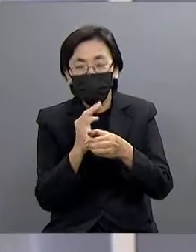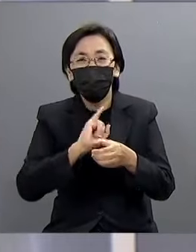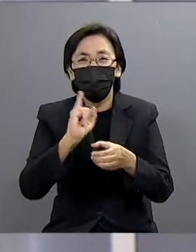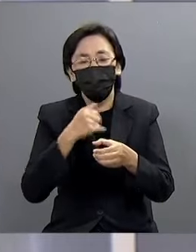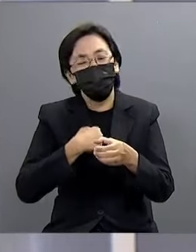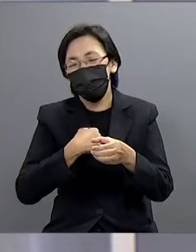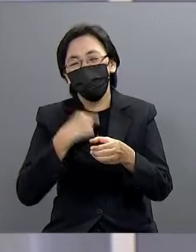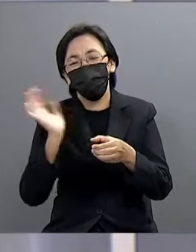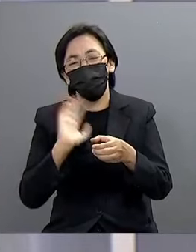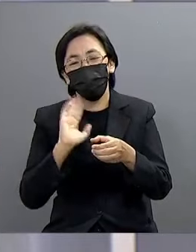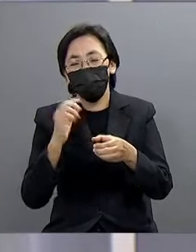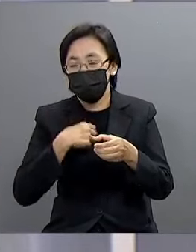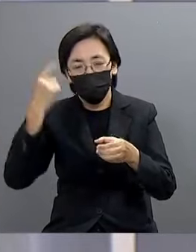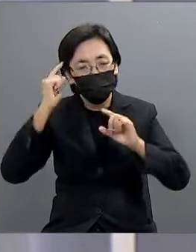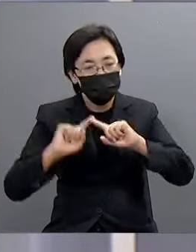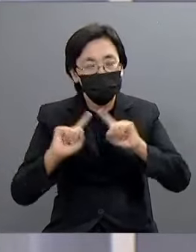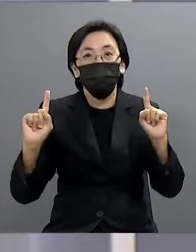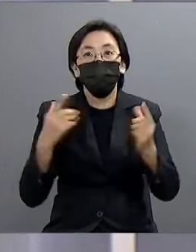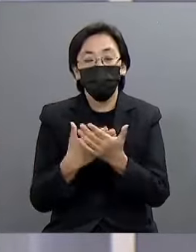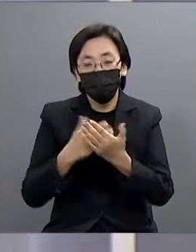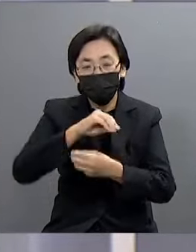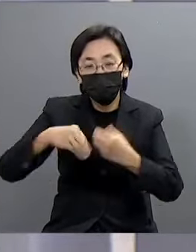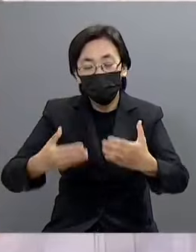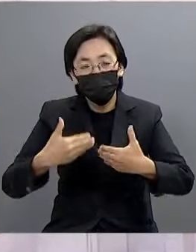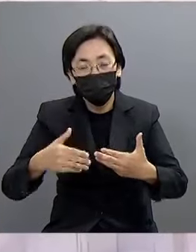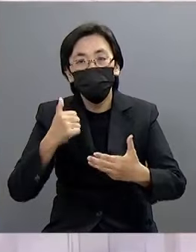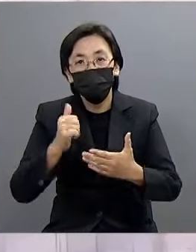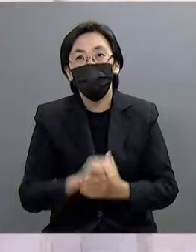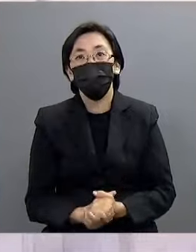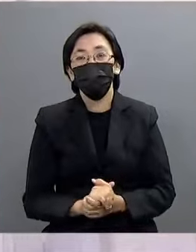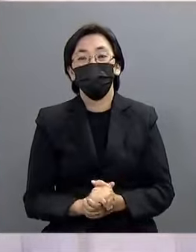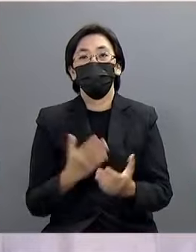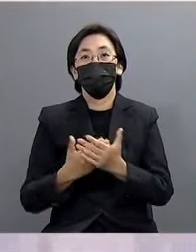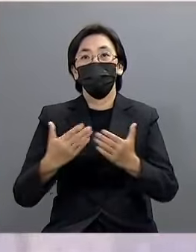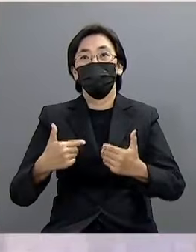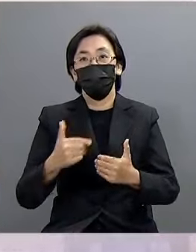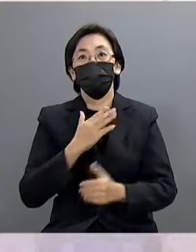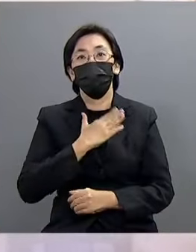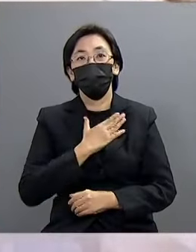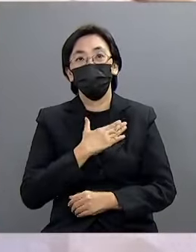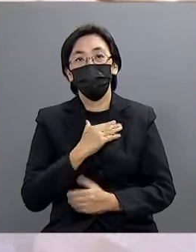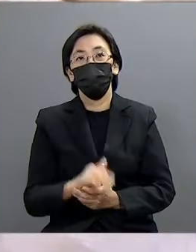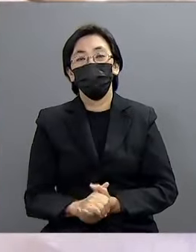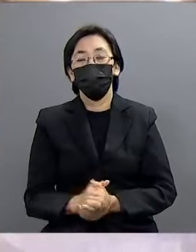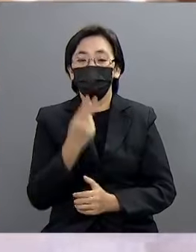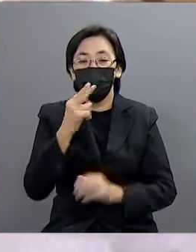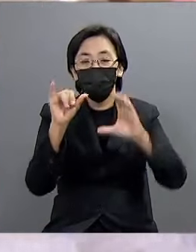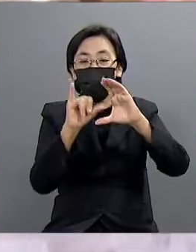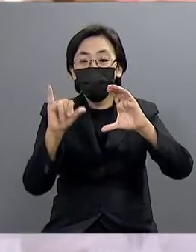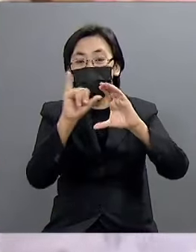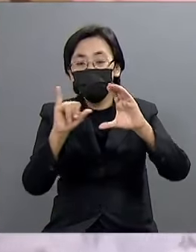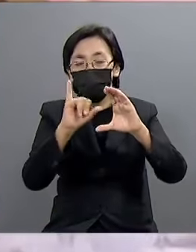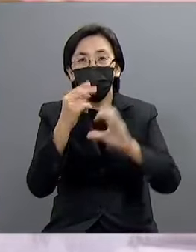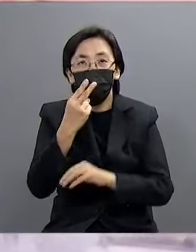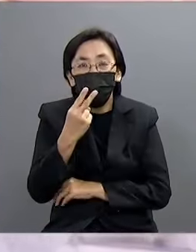ที่มันแตกต่างสร้างมูลค่าเพิ่มให้กับเทียนเราใช่ไหมคะแล้วเหมือนแบบว่าเบนก็เหมือนดู YouTube อันนั ้ นแล้วก็เหมือนเห็นคลิปท